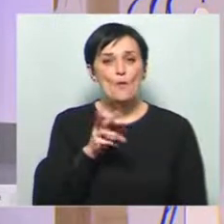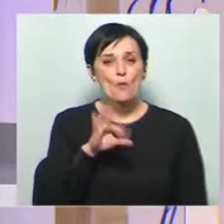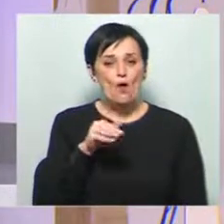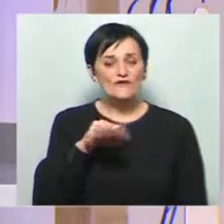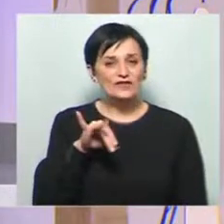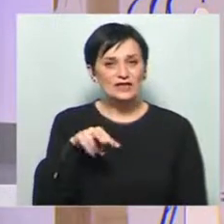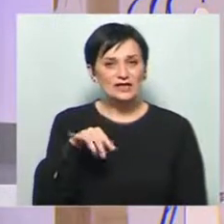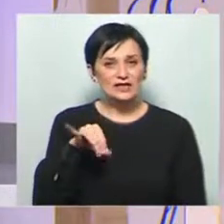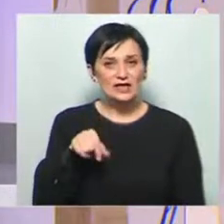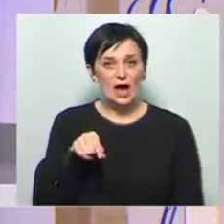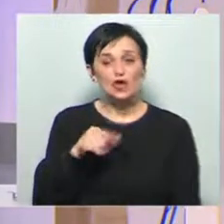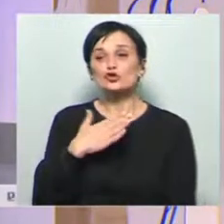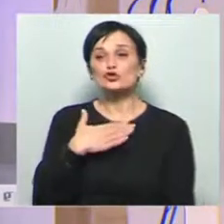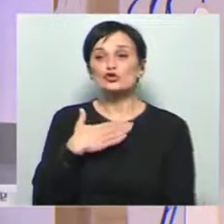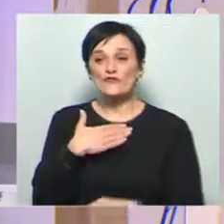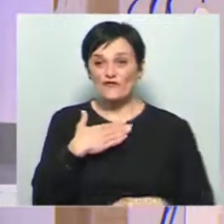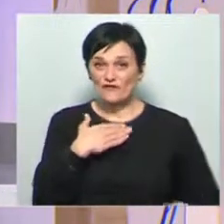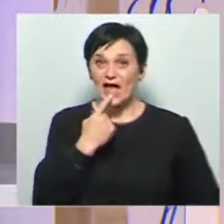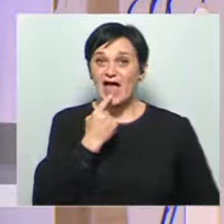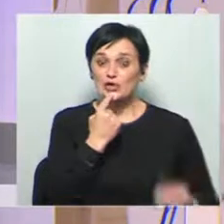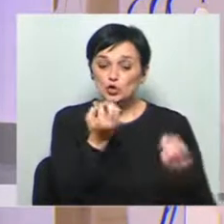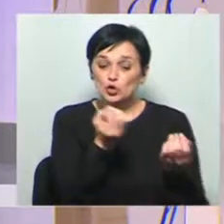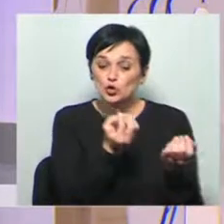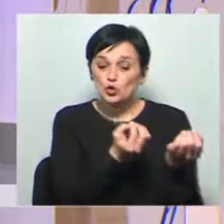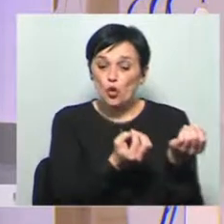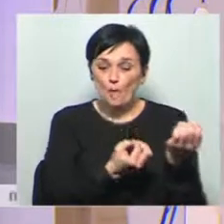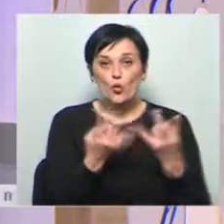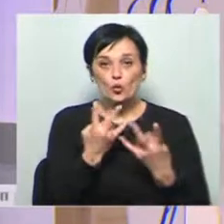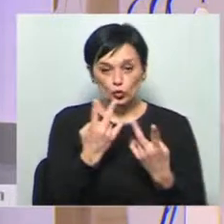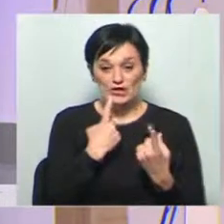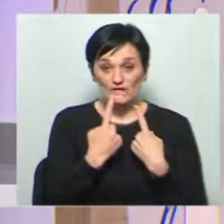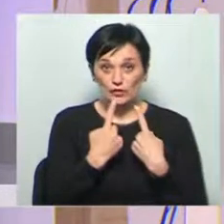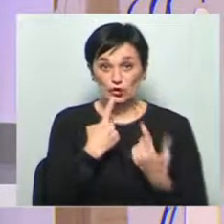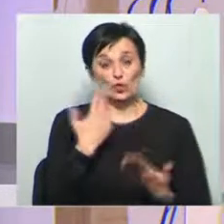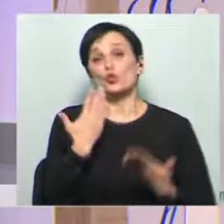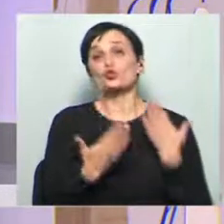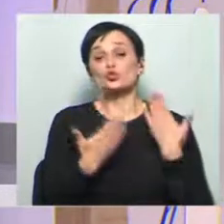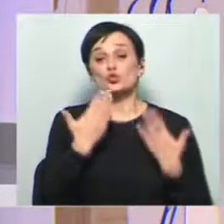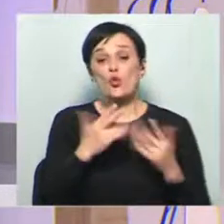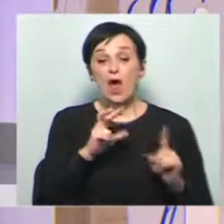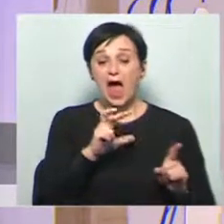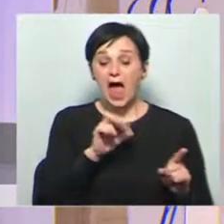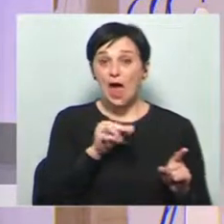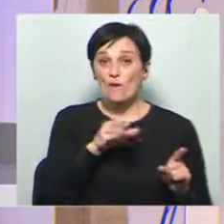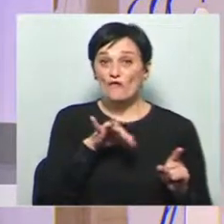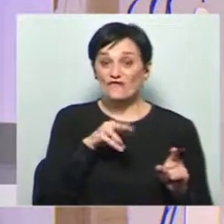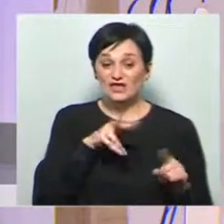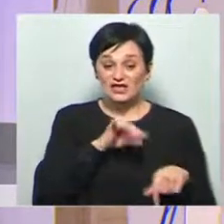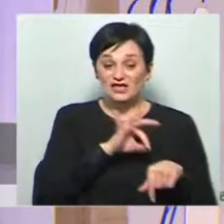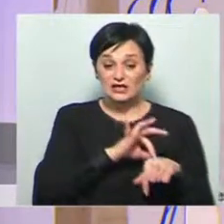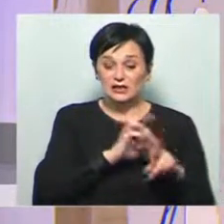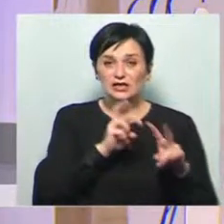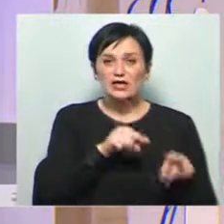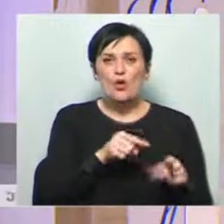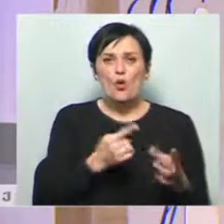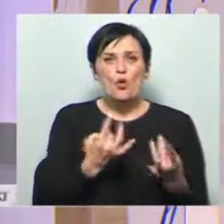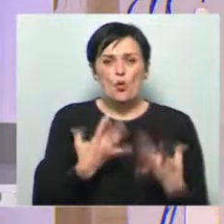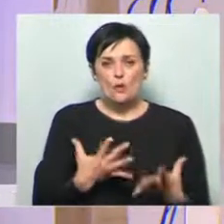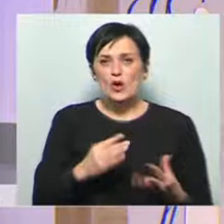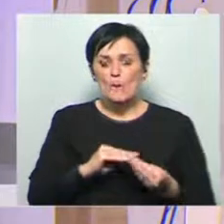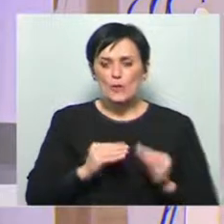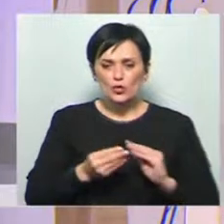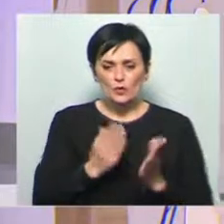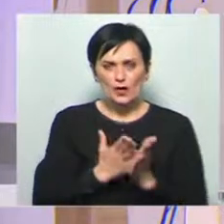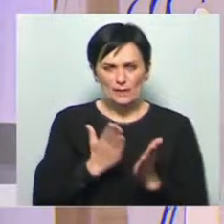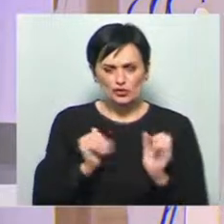ჰემოფილიაზე, იმიტომ რომ ჩვენ თრომბოზეც უნდა ვისაუბროთ და თუ ჰემოფილიას დავუბრუნდებით, ეს არის უბრალოდ პრობლემა,